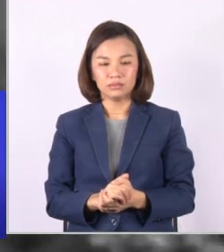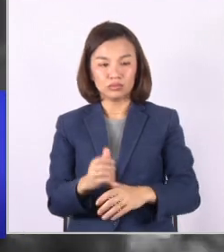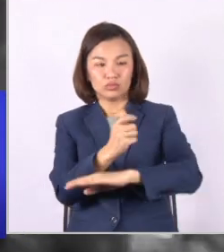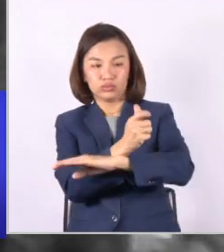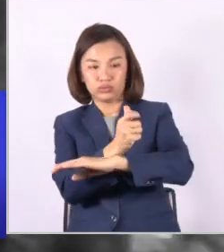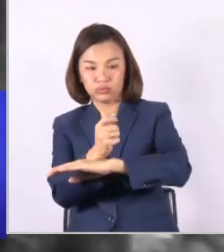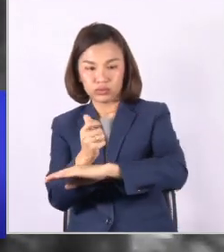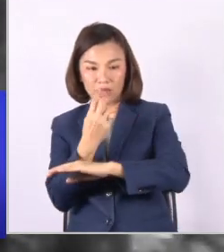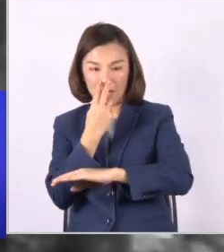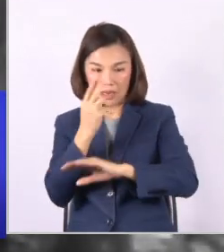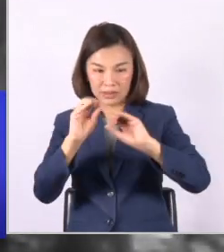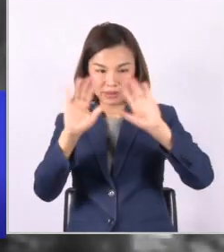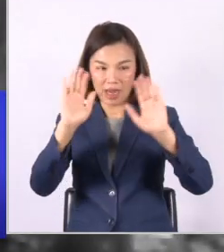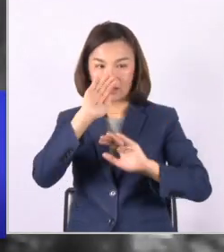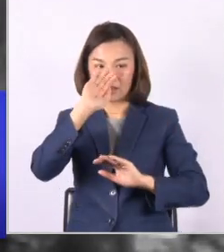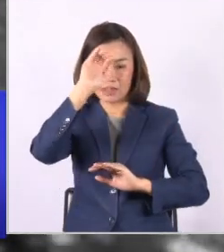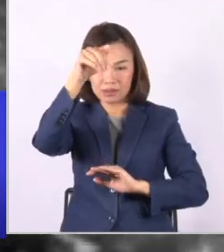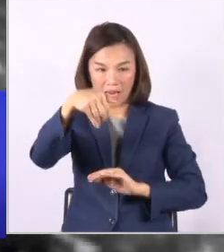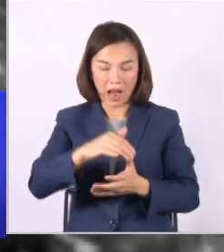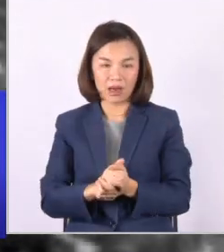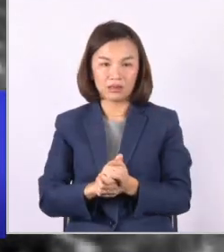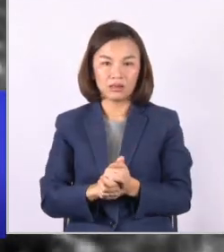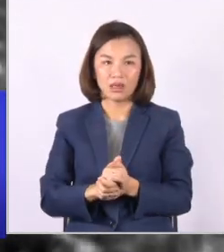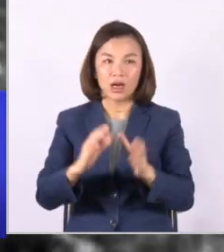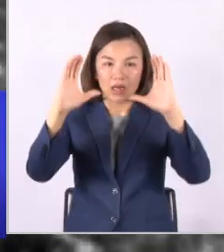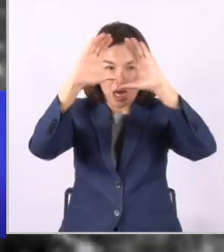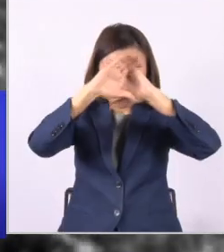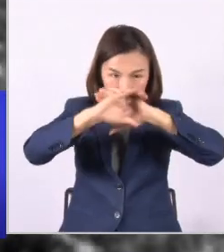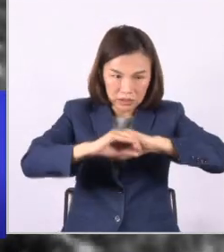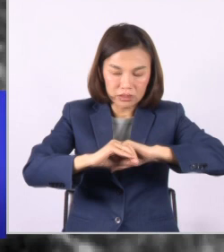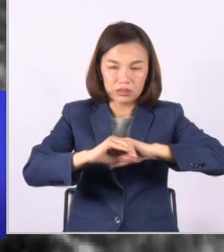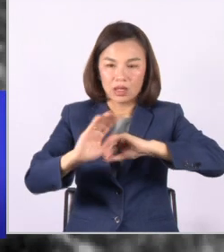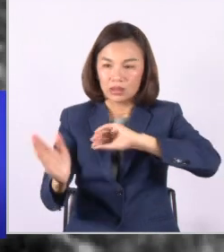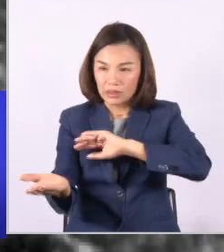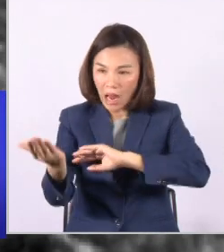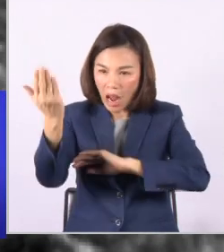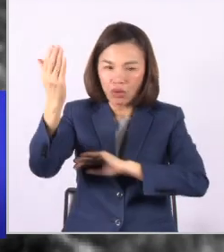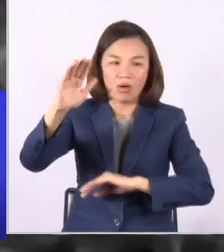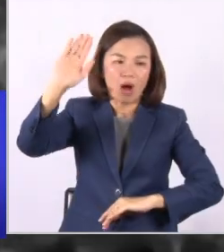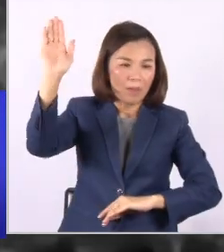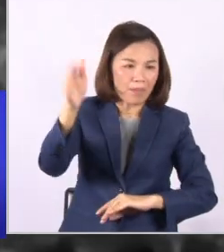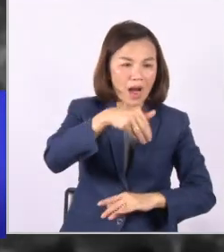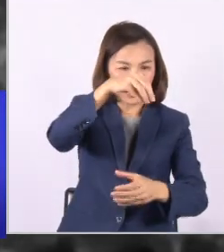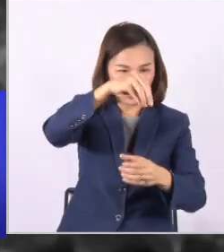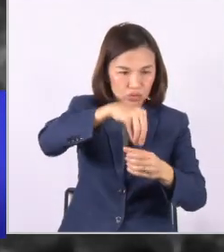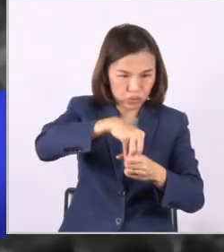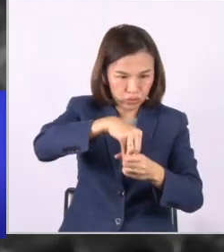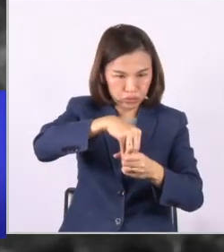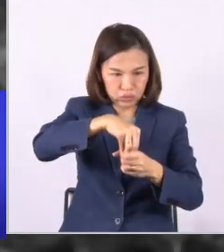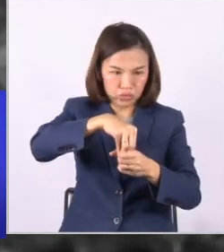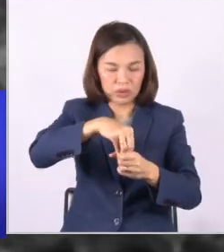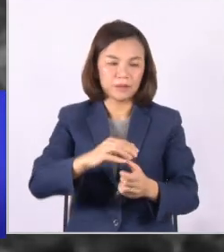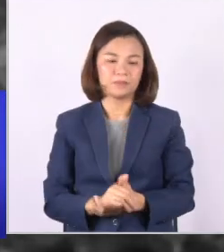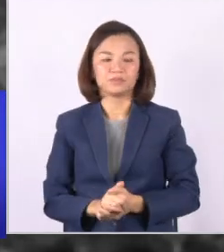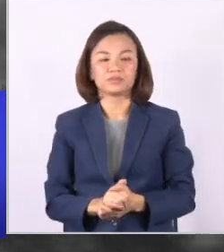ชัดเจนเลยพักกลางวันกลางคืนเลยหรอคะกลางคืนเขากินทั้งวันทั้งคืนแหละเนี่ยถ่ายกลางคืนก็เห็นแต่เช้า